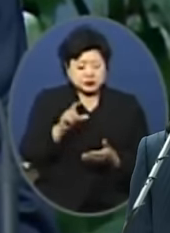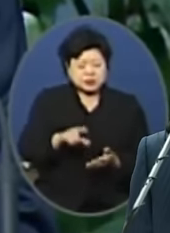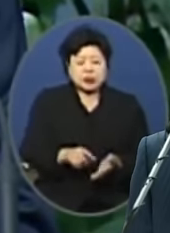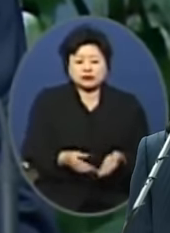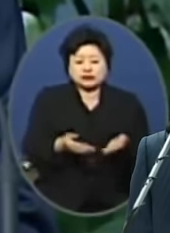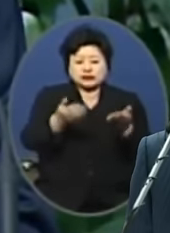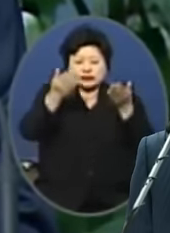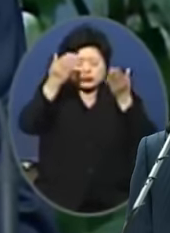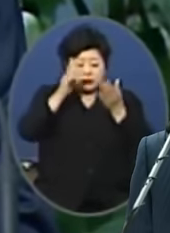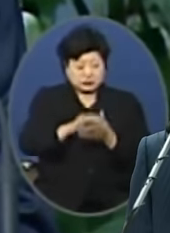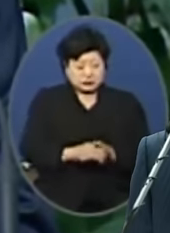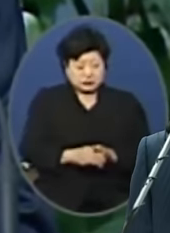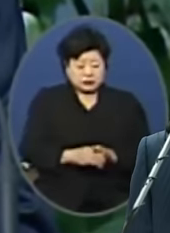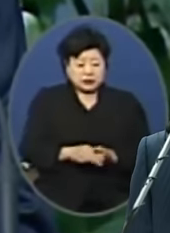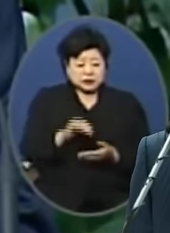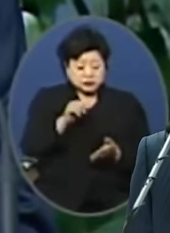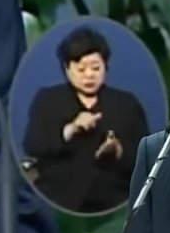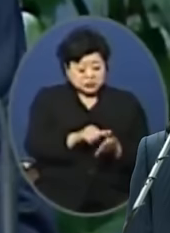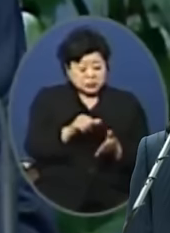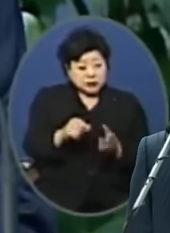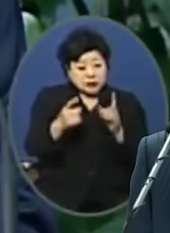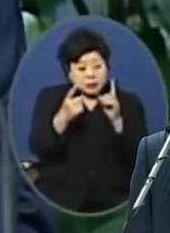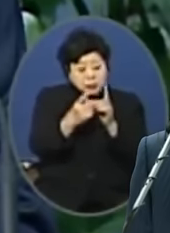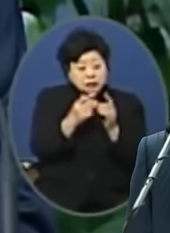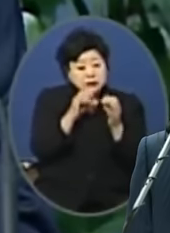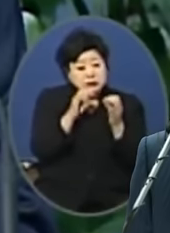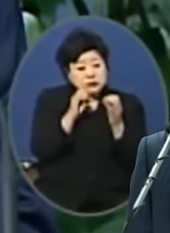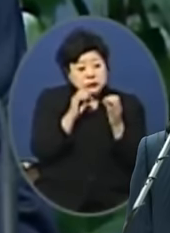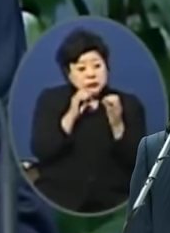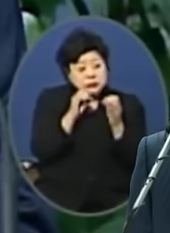흘러가서 처음에 그들을 만나서 이야기했던